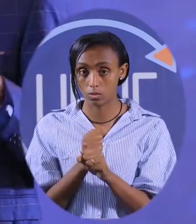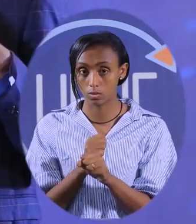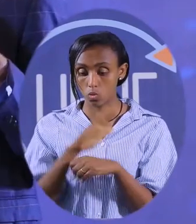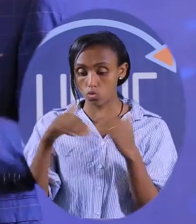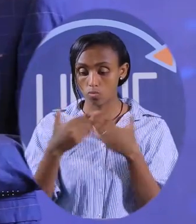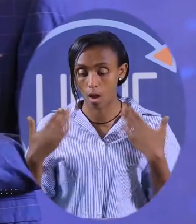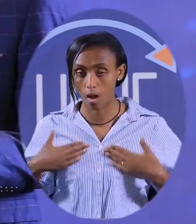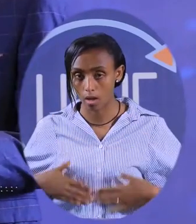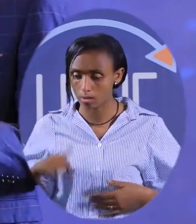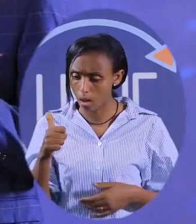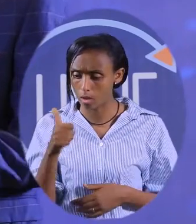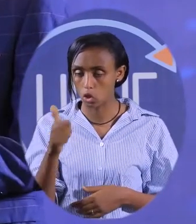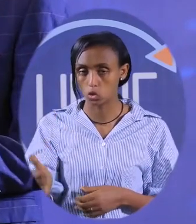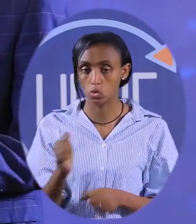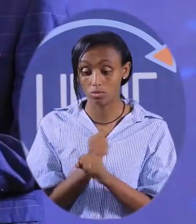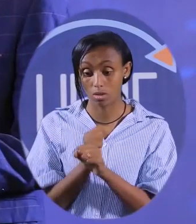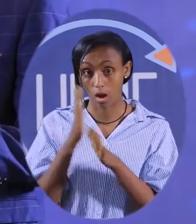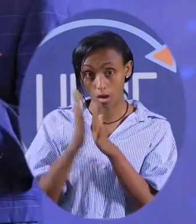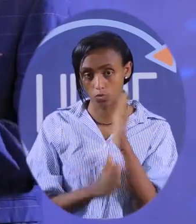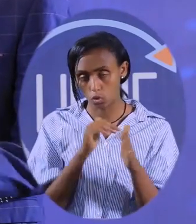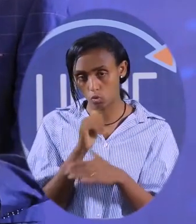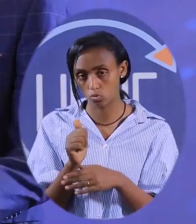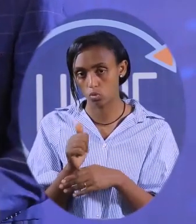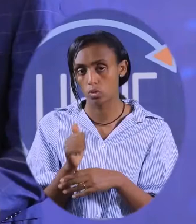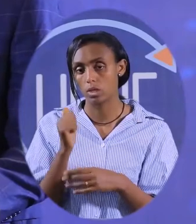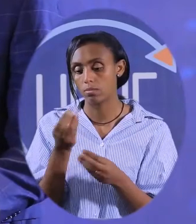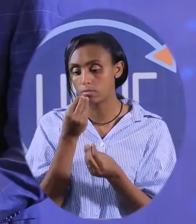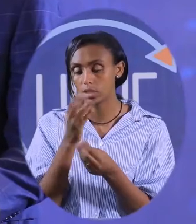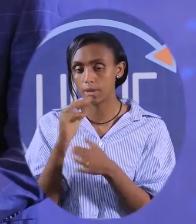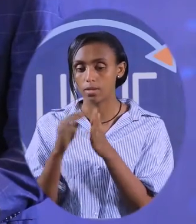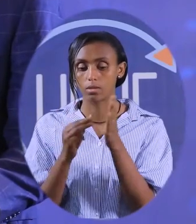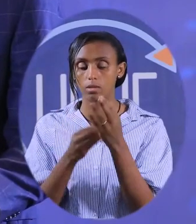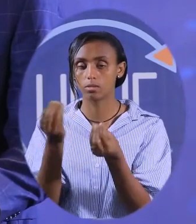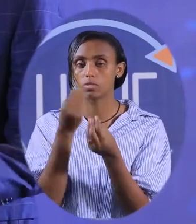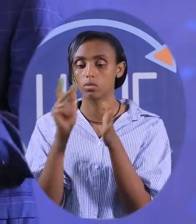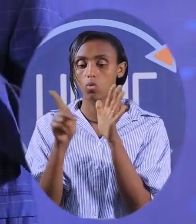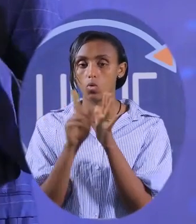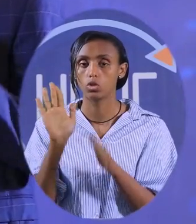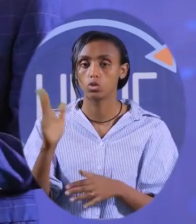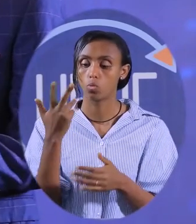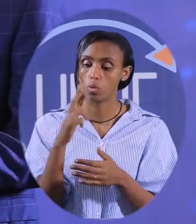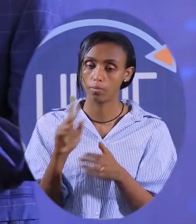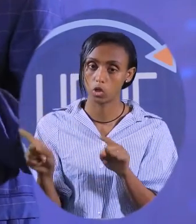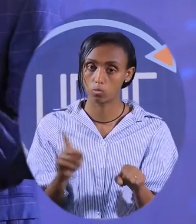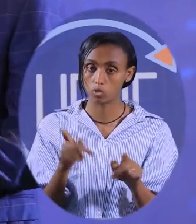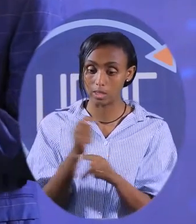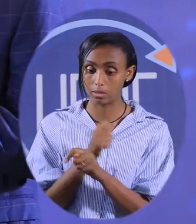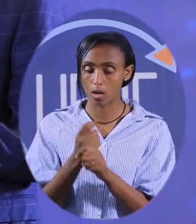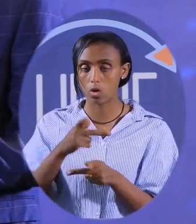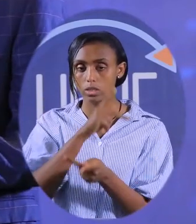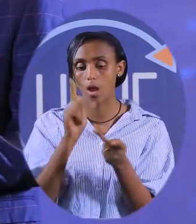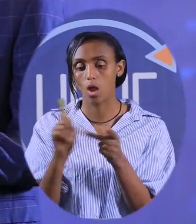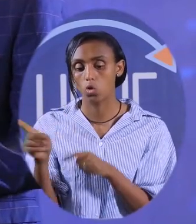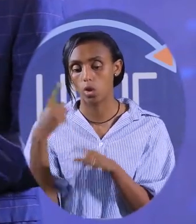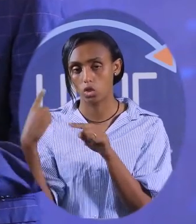አካላት የየድርሻቸውን ካልተወጡ በስተቀር የምግብና ሥርዓተ ምግብ ፖሊሲው ወይም ትግበራው የተሳካ